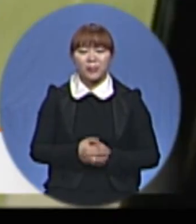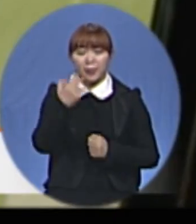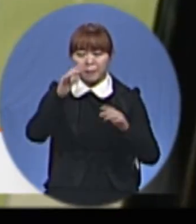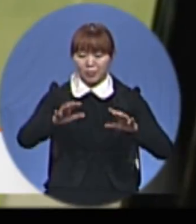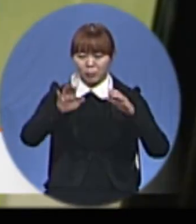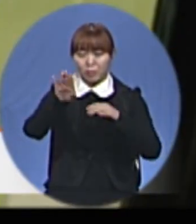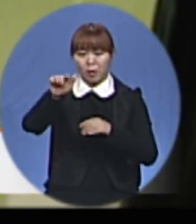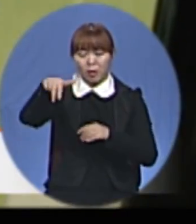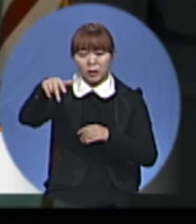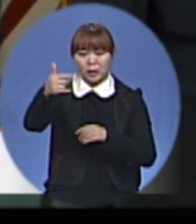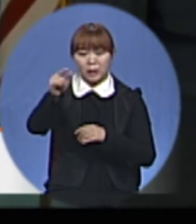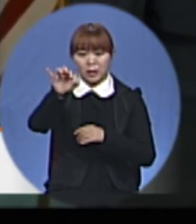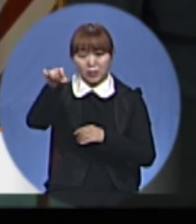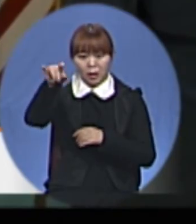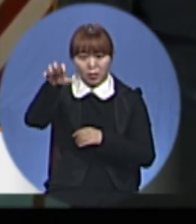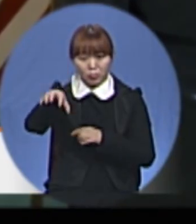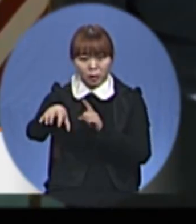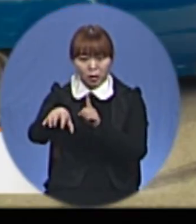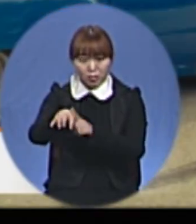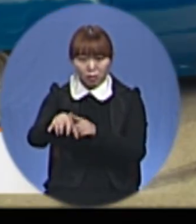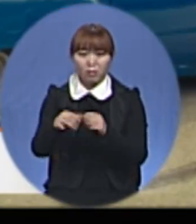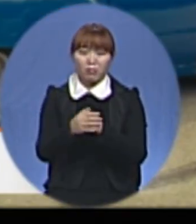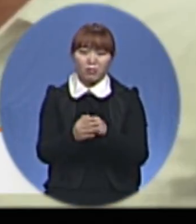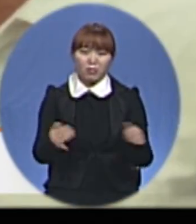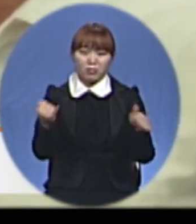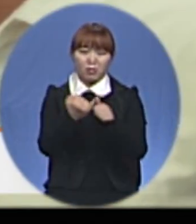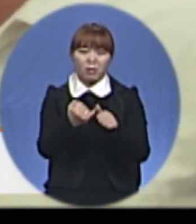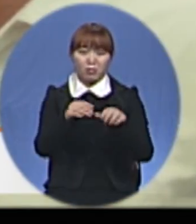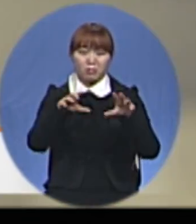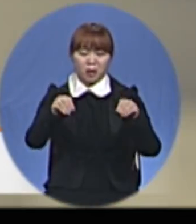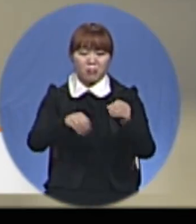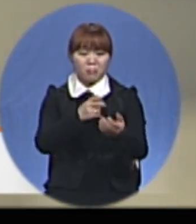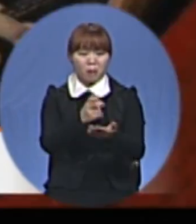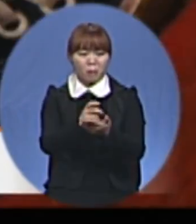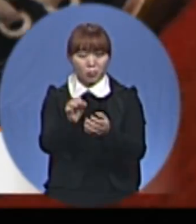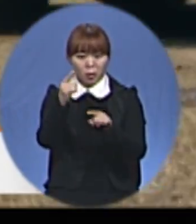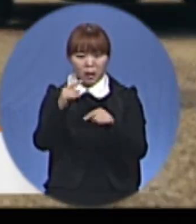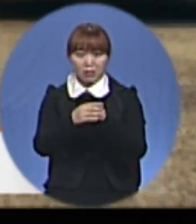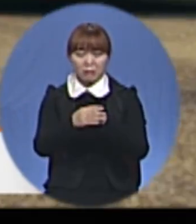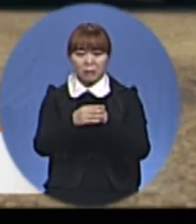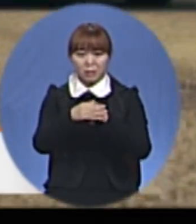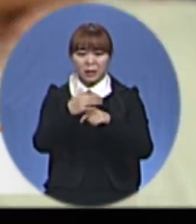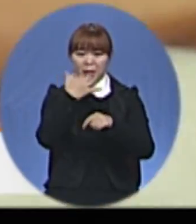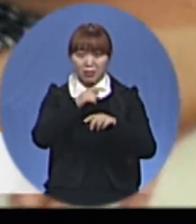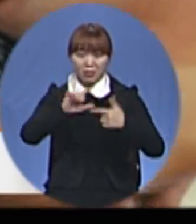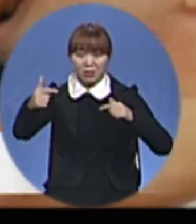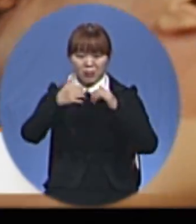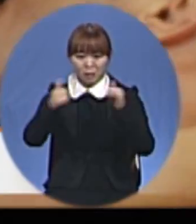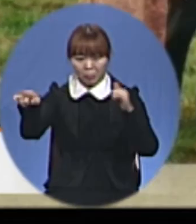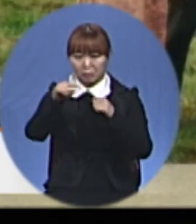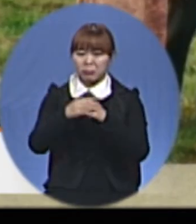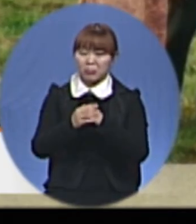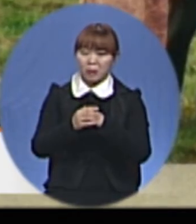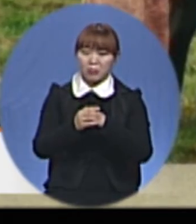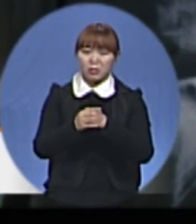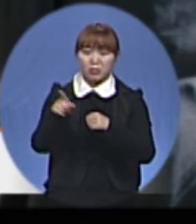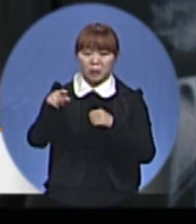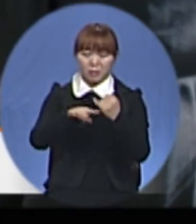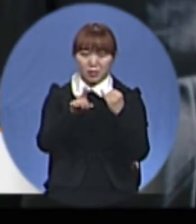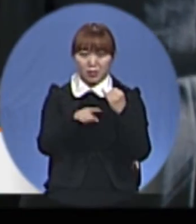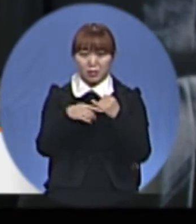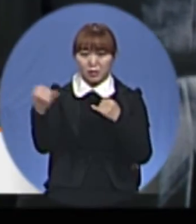미국 버지니아주에서 타인종 간 결혼 금지법에 의해 벽돌공인 남편 리차드 러빈과